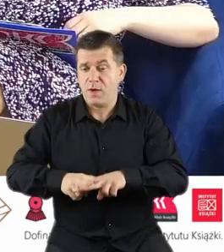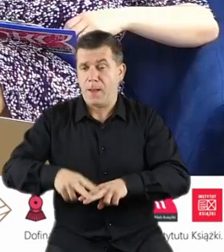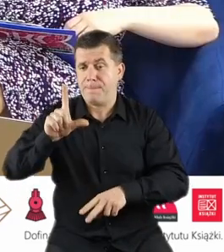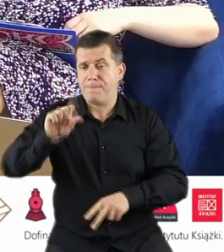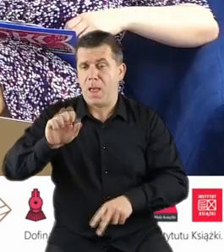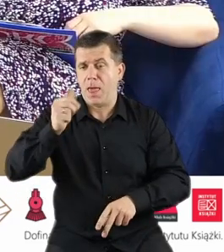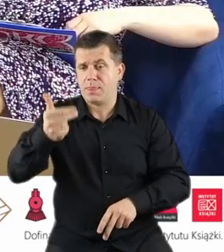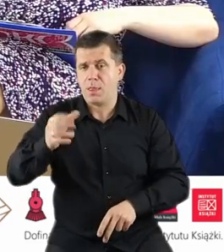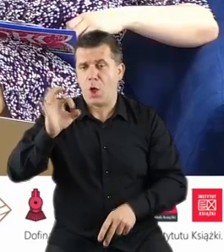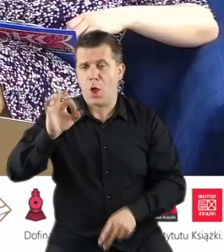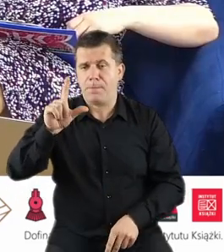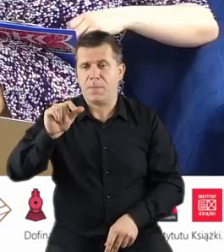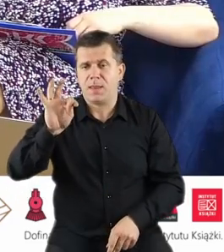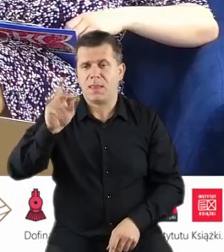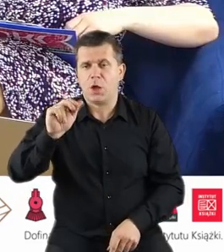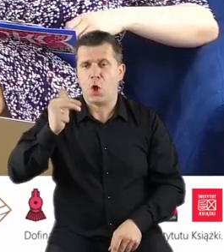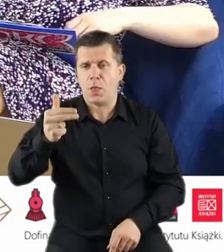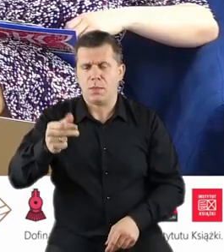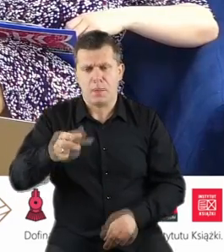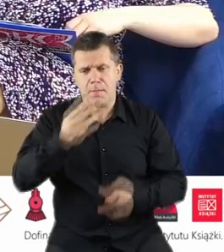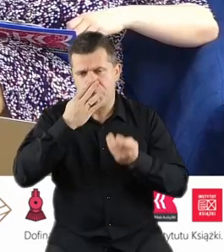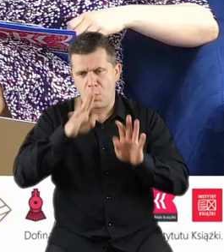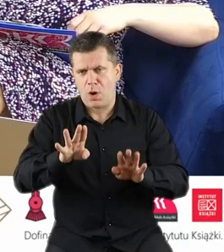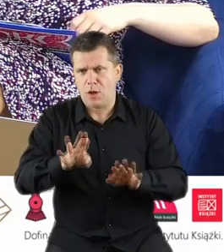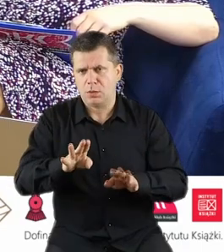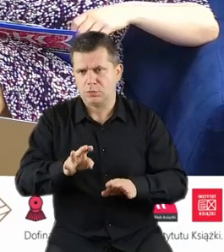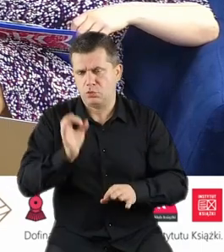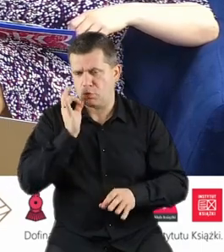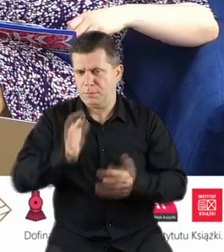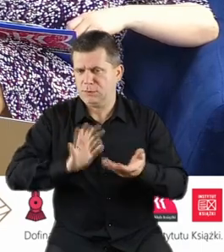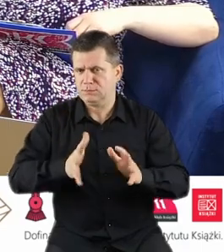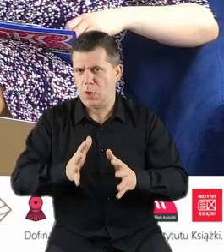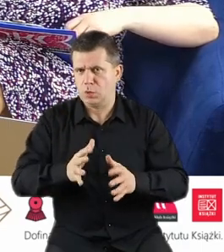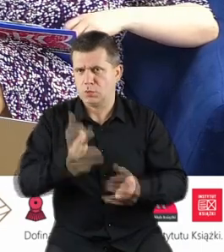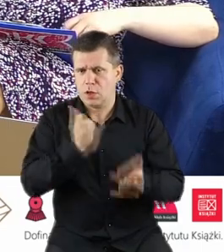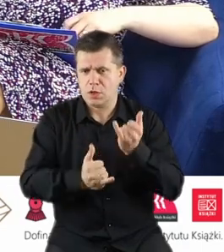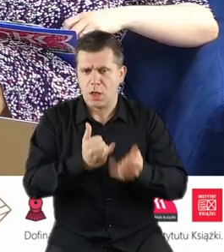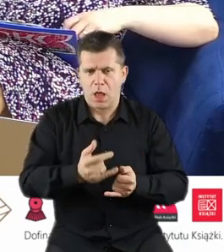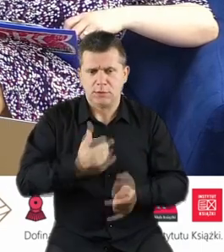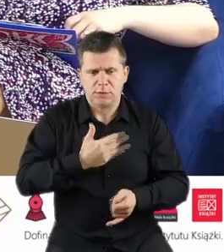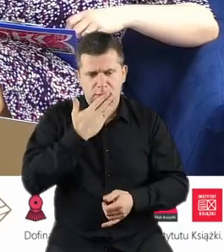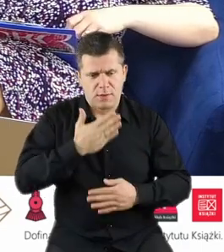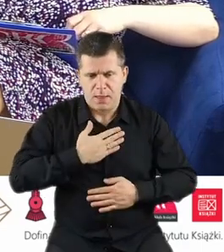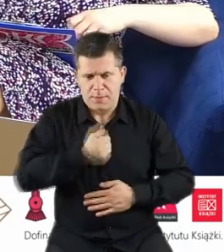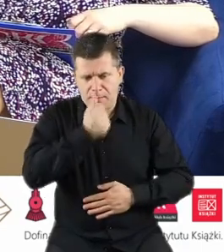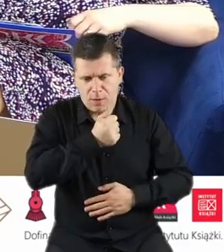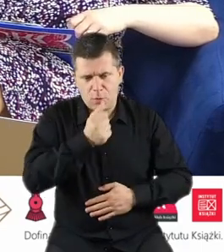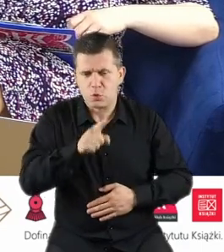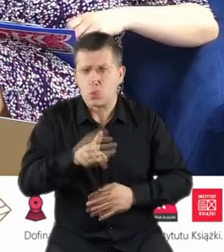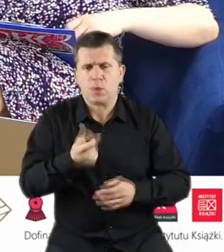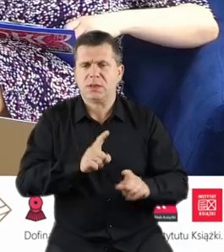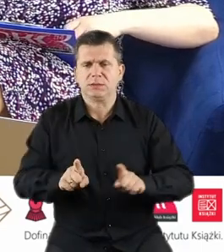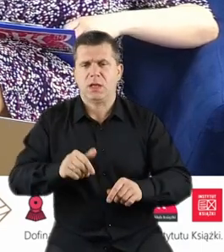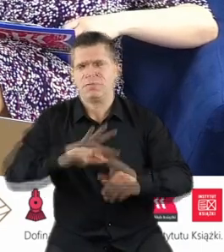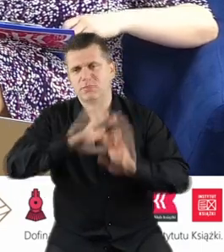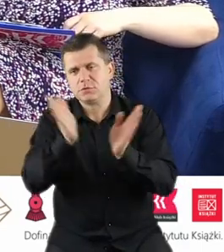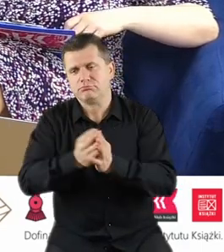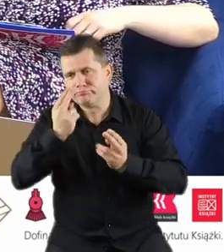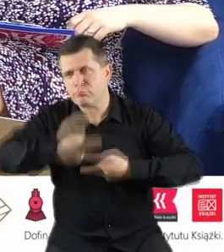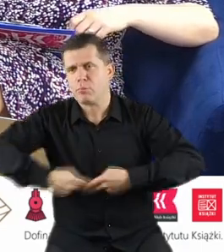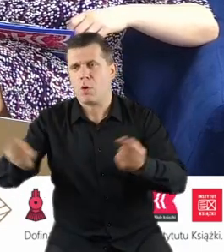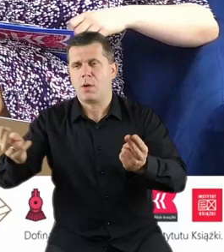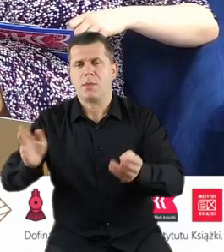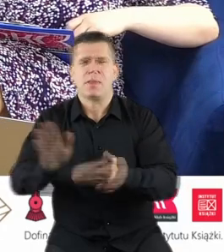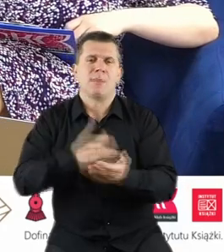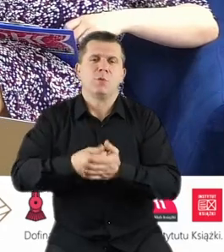to w bardzo ładny sposób, prawda? Że to, że nie mamy tajemnic, to nie znaczy, że chcemy wszystko Tak, pokazywać, tak, bo tak, tak. Oczywiście z jakiegoś powodu zamykamy drzwi do tak. łazienki,